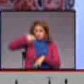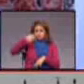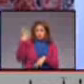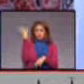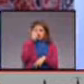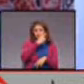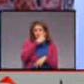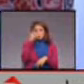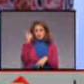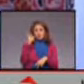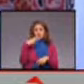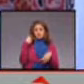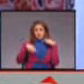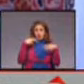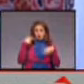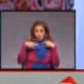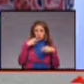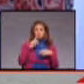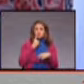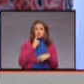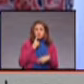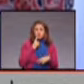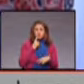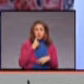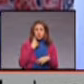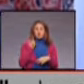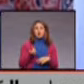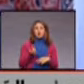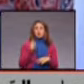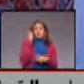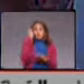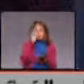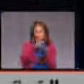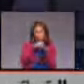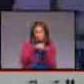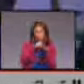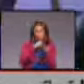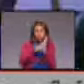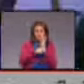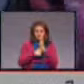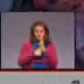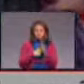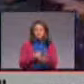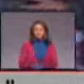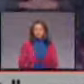مكرونة، سكر، رز، سمنة.